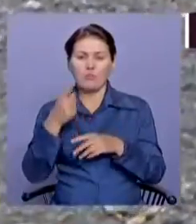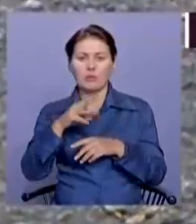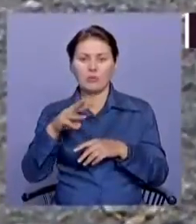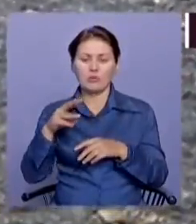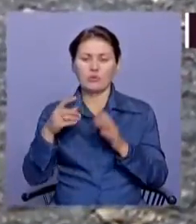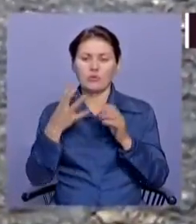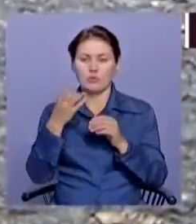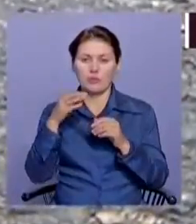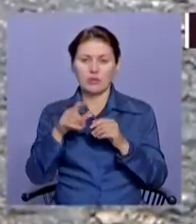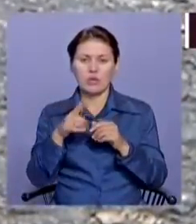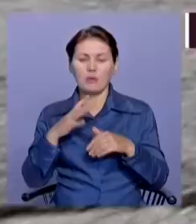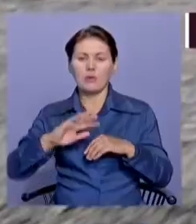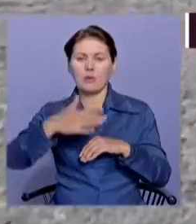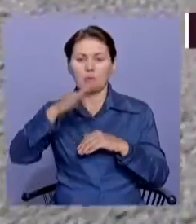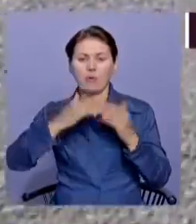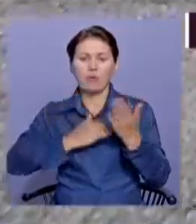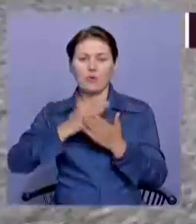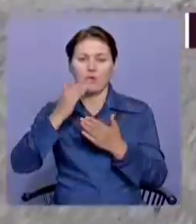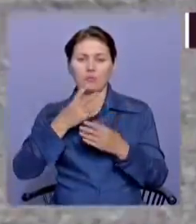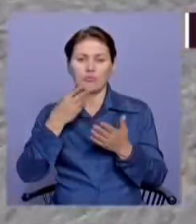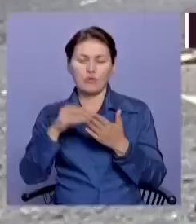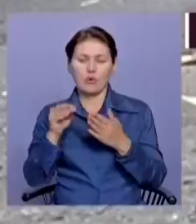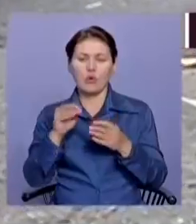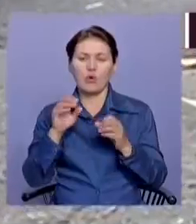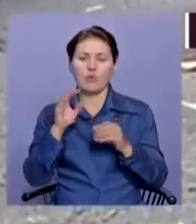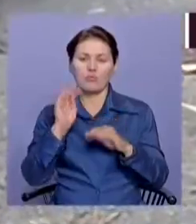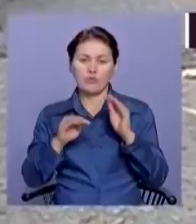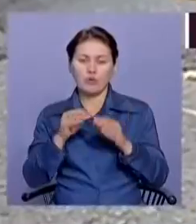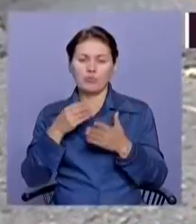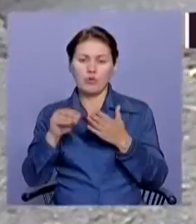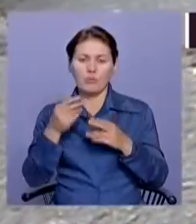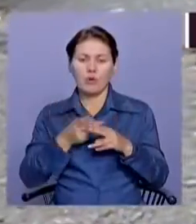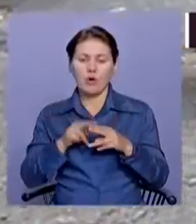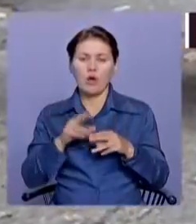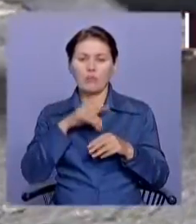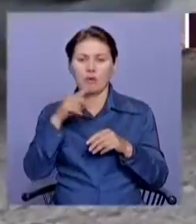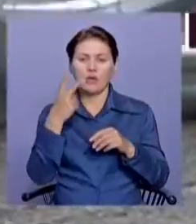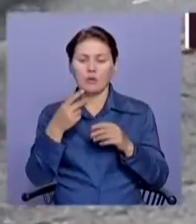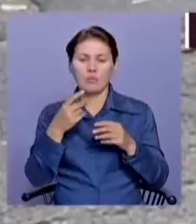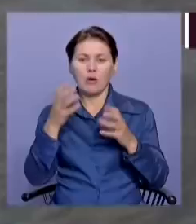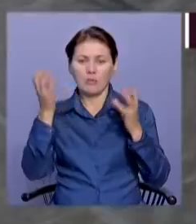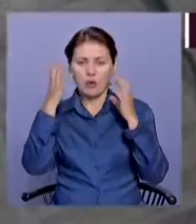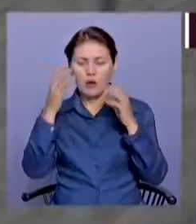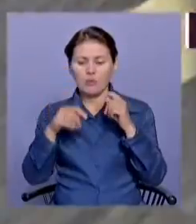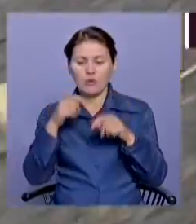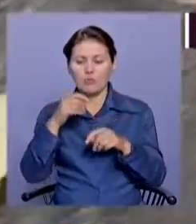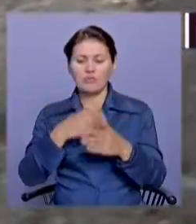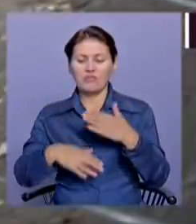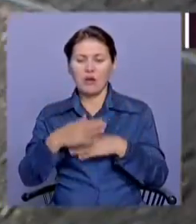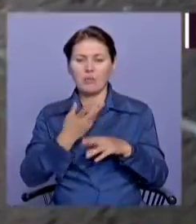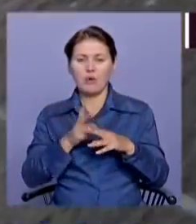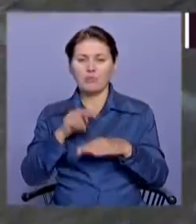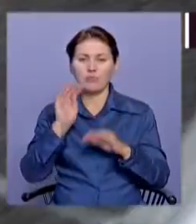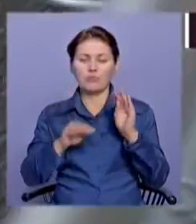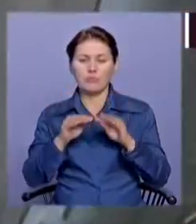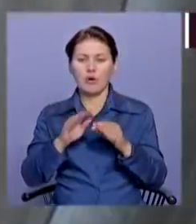400 мың теңге баспалдақпен көтергіш құралды сатып алуға жұмсалады. Нөмірі 2-ші интернаттағы тірек қимыл аппараты бұзылған мүгедек балаларға жағдай